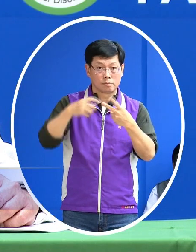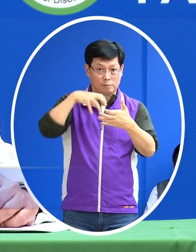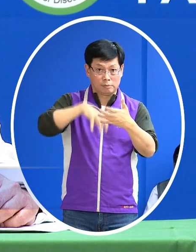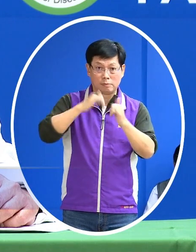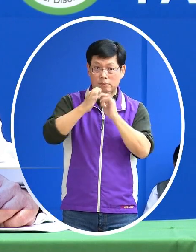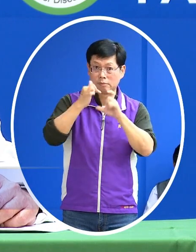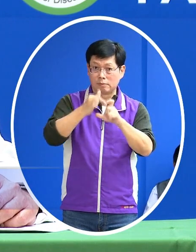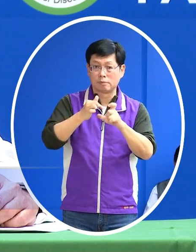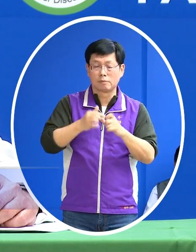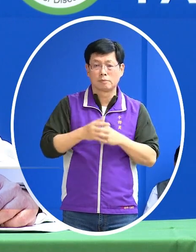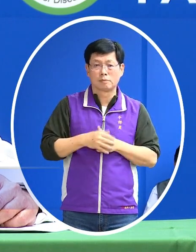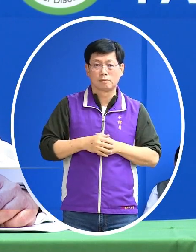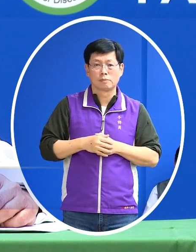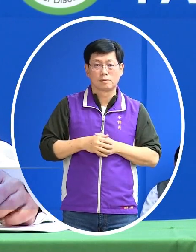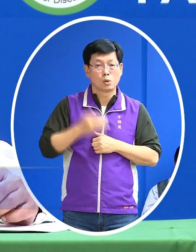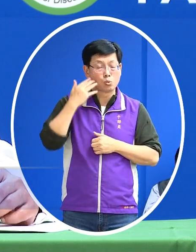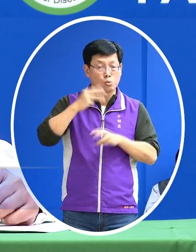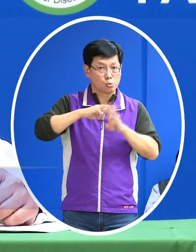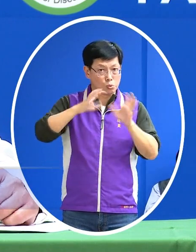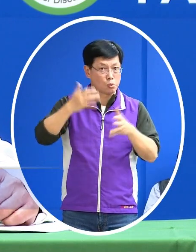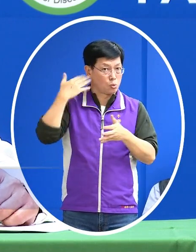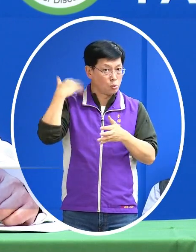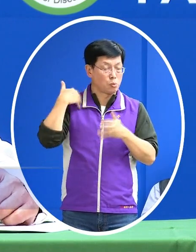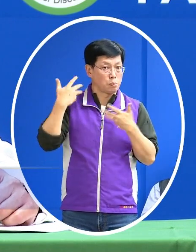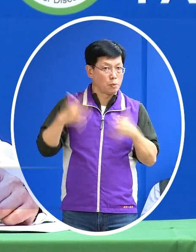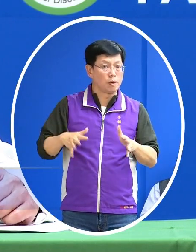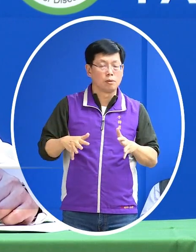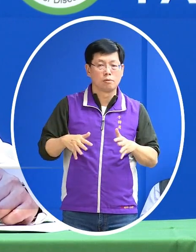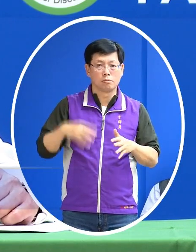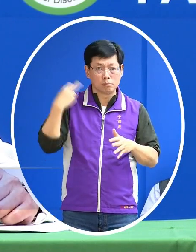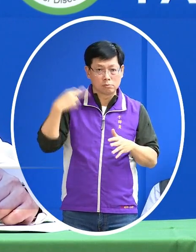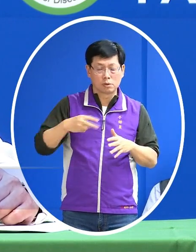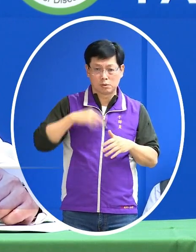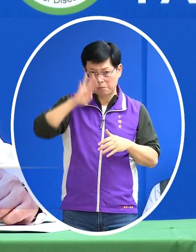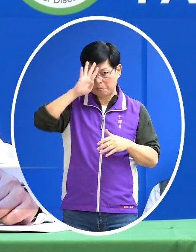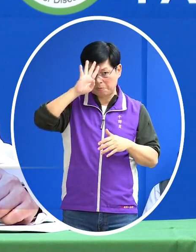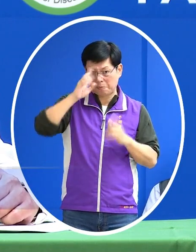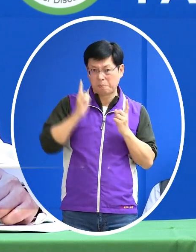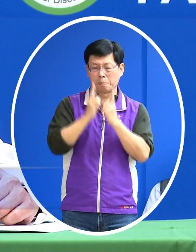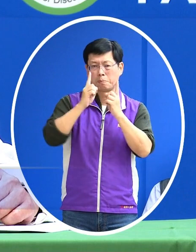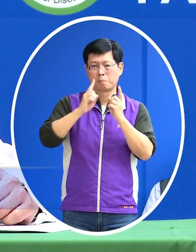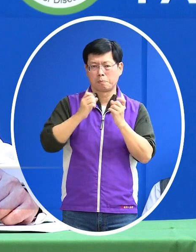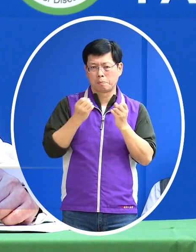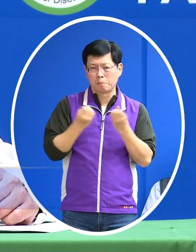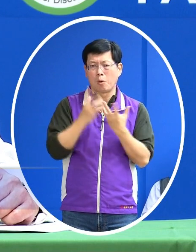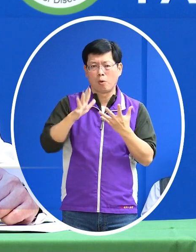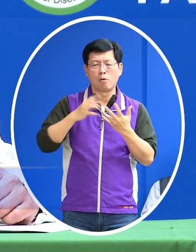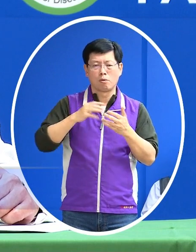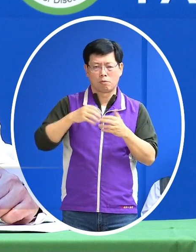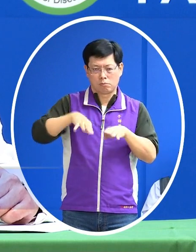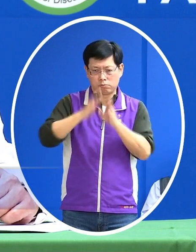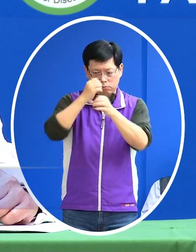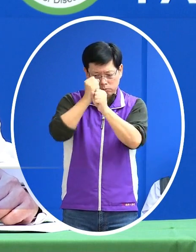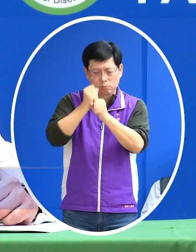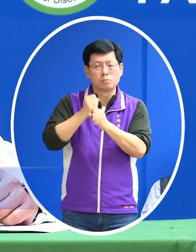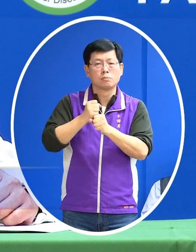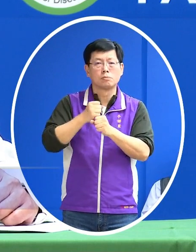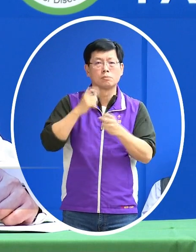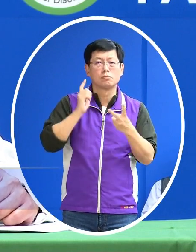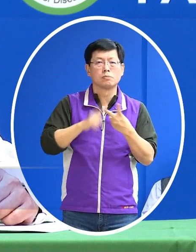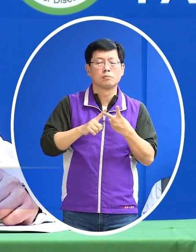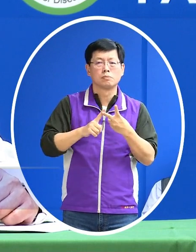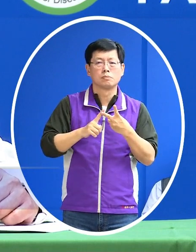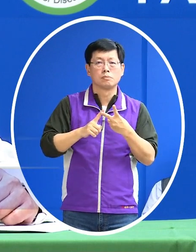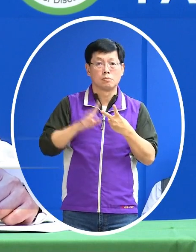面社区里面，有出国史，好，那并且有症状的，那我们要裁剪。然后第三个，当然讲到